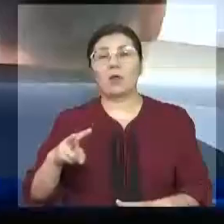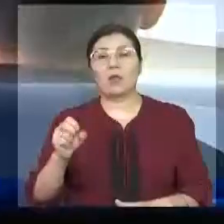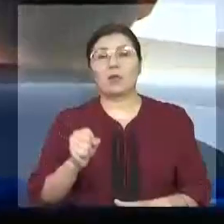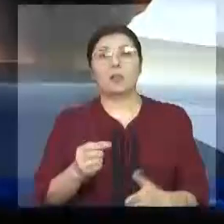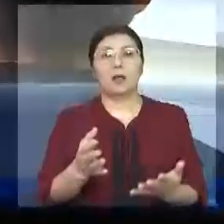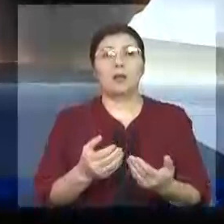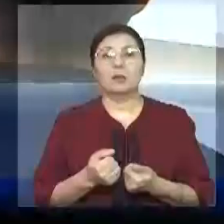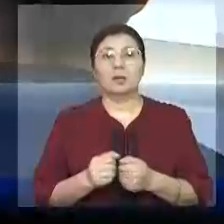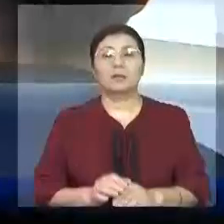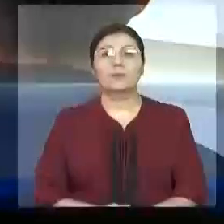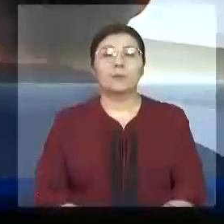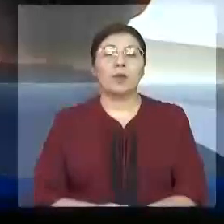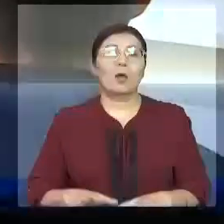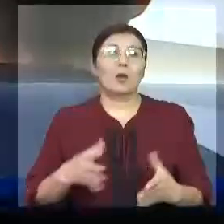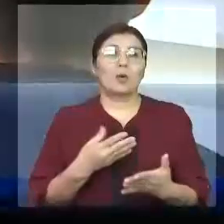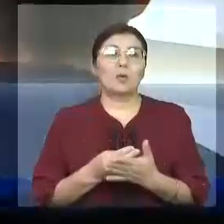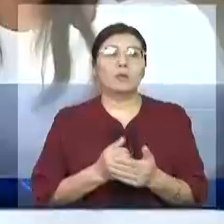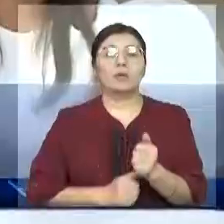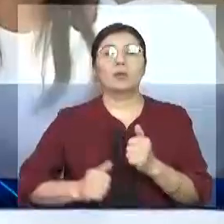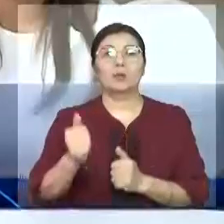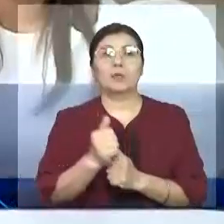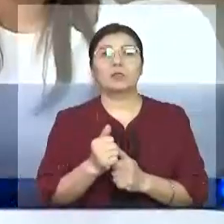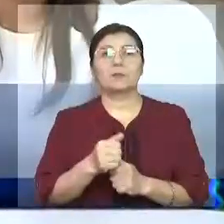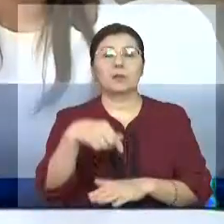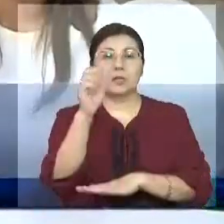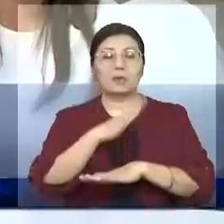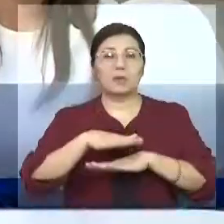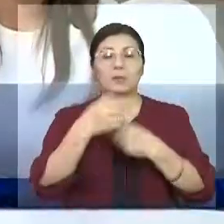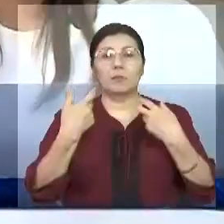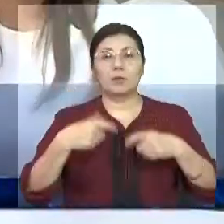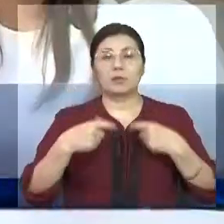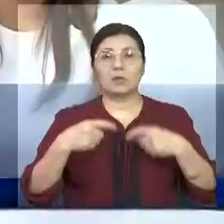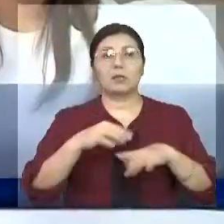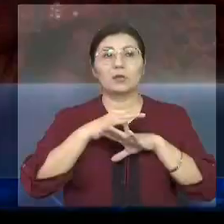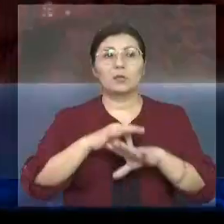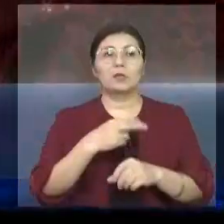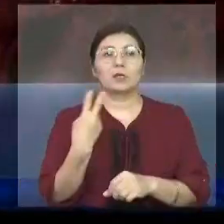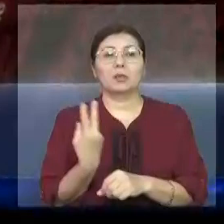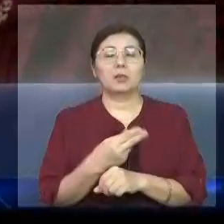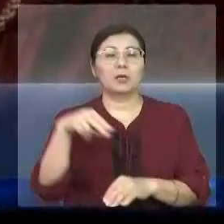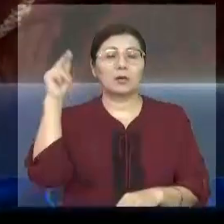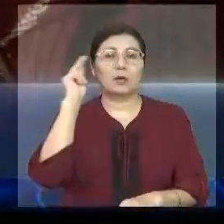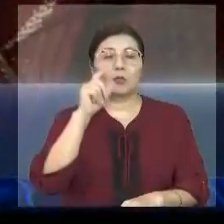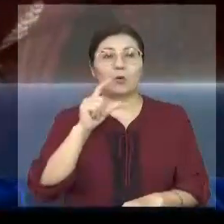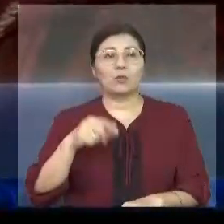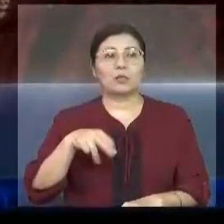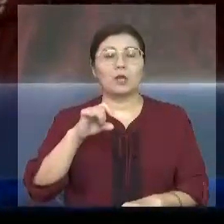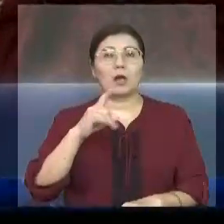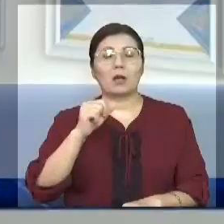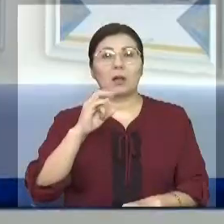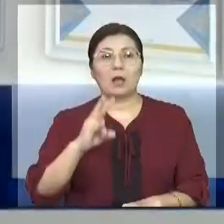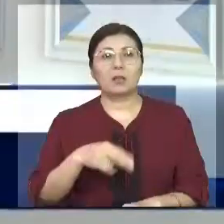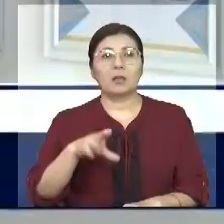күндері тапсыруға үмітті. Өз қатарының көшін бастап, мемлекеттік сынақтан сүрінбей өткен қос білім алушы Тархан мен Дастан есімді